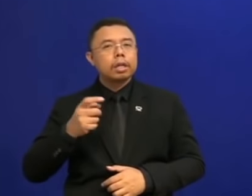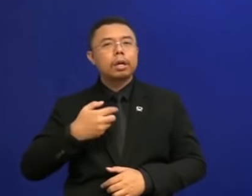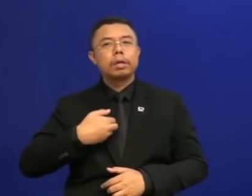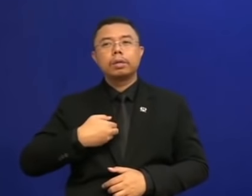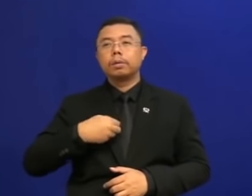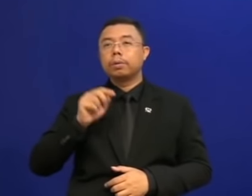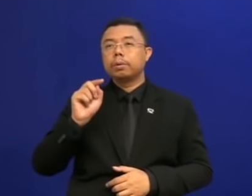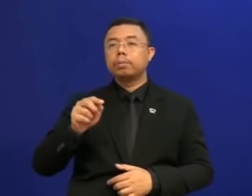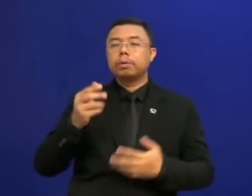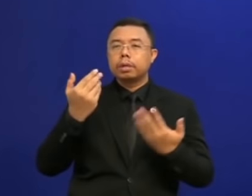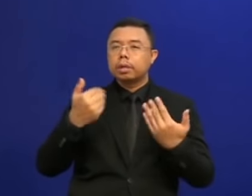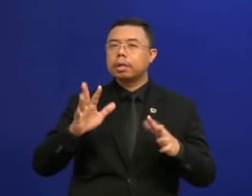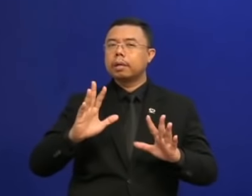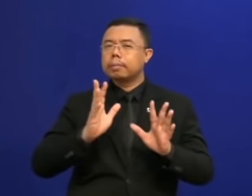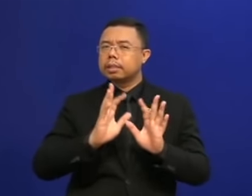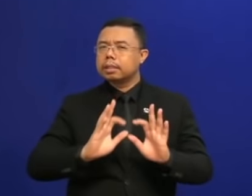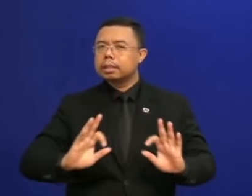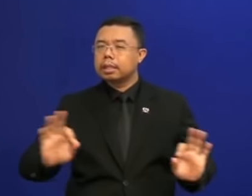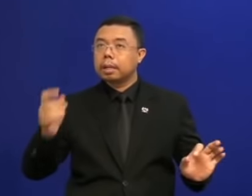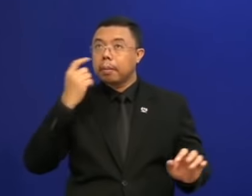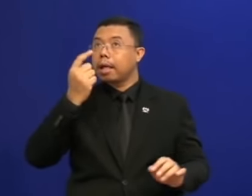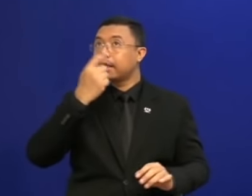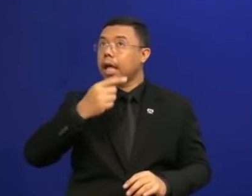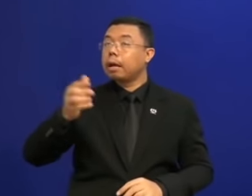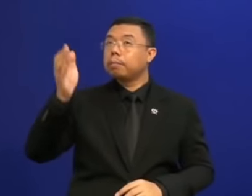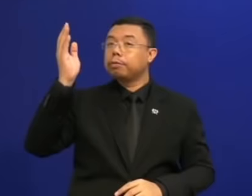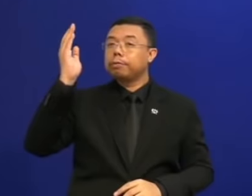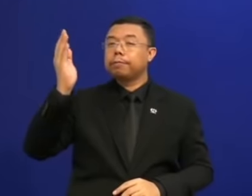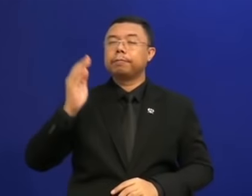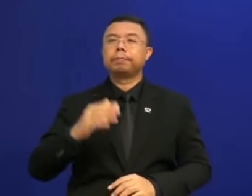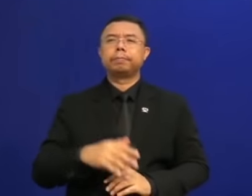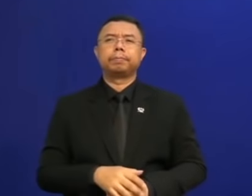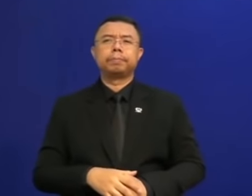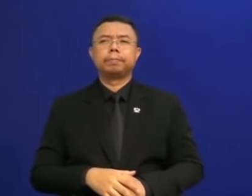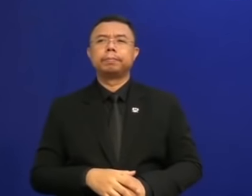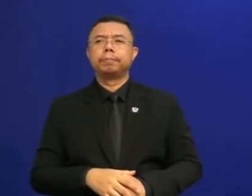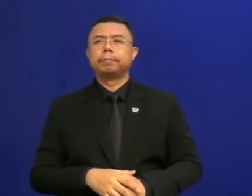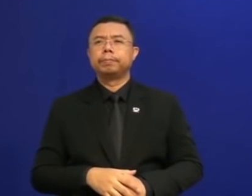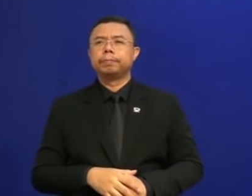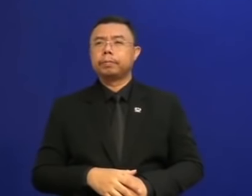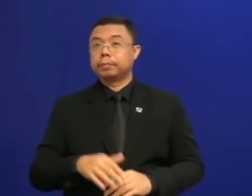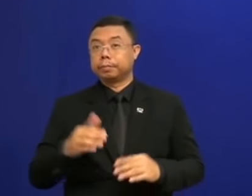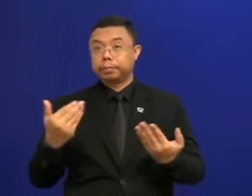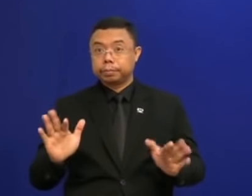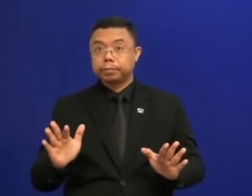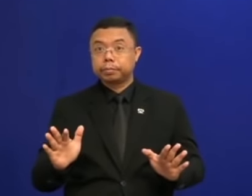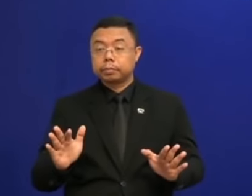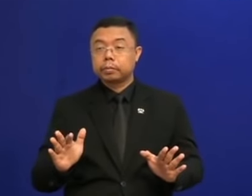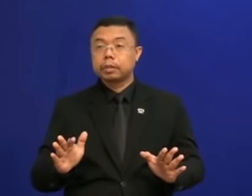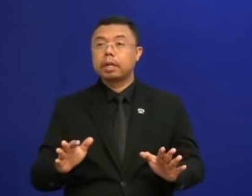mestinya hidup telah bersih di matamu. Nah, terus begini.